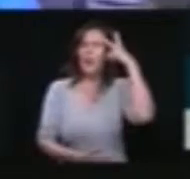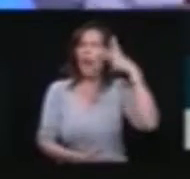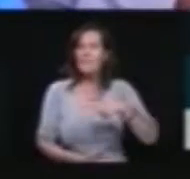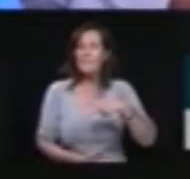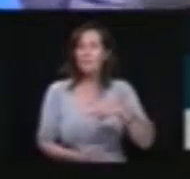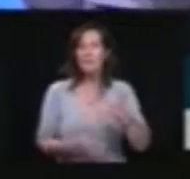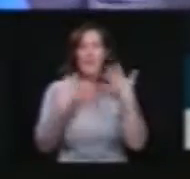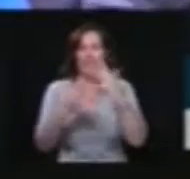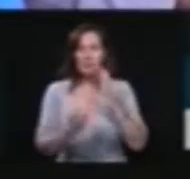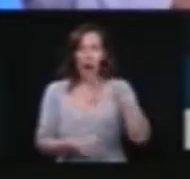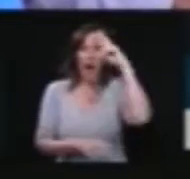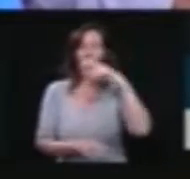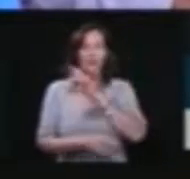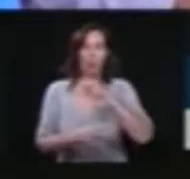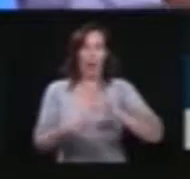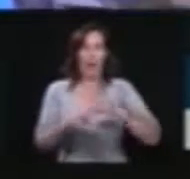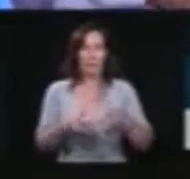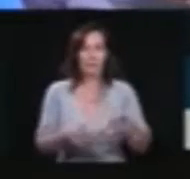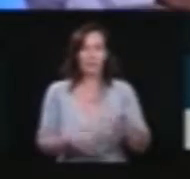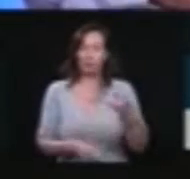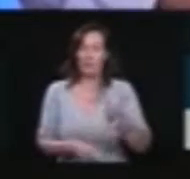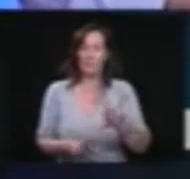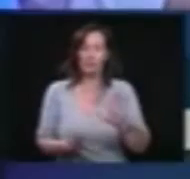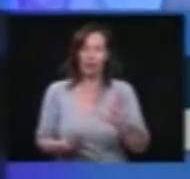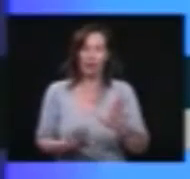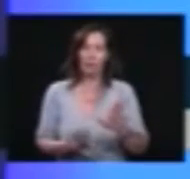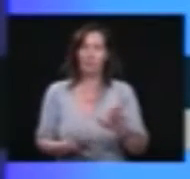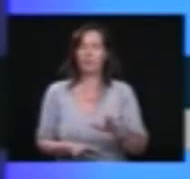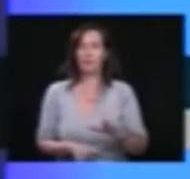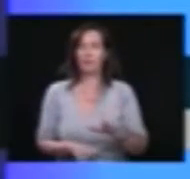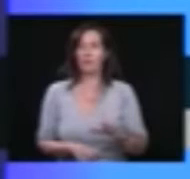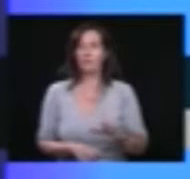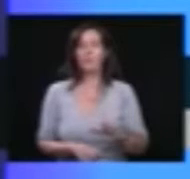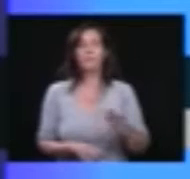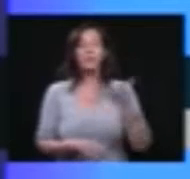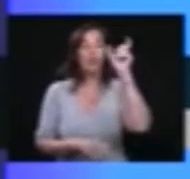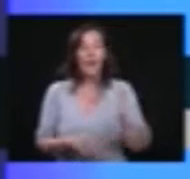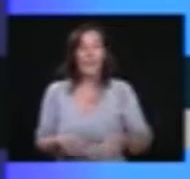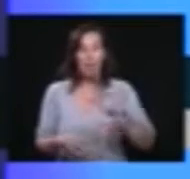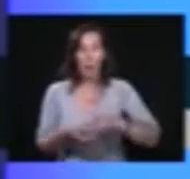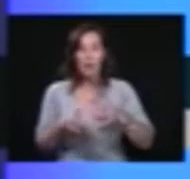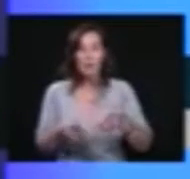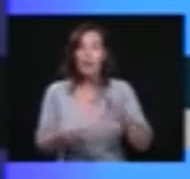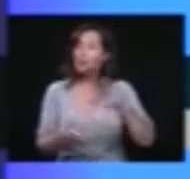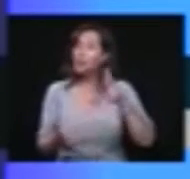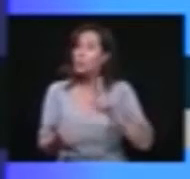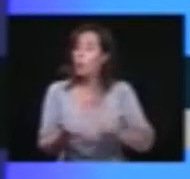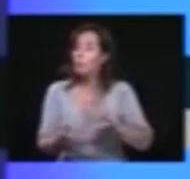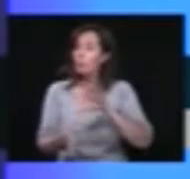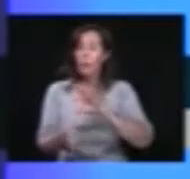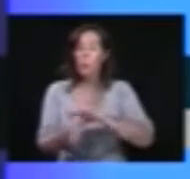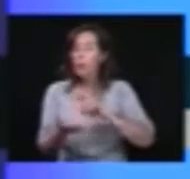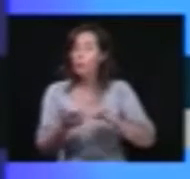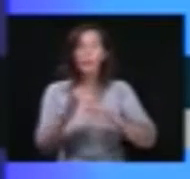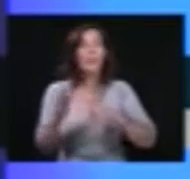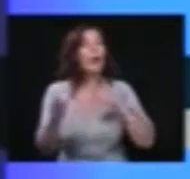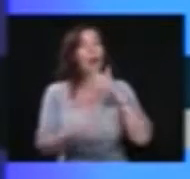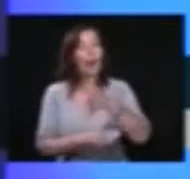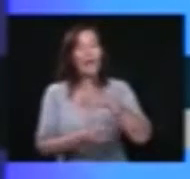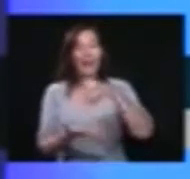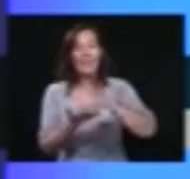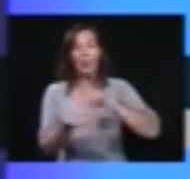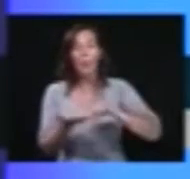התך סיפור אישי, אבא שלי חלה בסרטן, הוא נפטר דרך אגב פרד אז. כשאדם חולה בסרטן, יש לו זכויות בתחום קופת חולים, הוא צריך ללכת לאתר